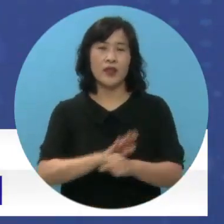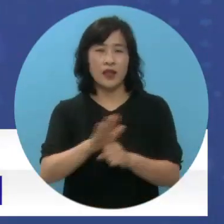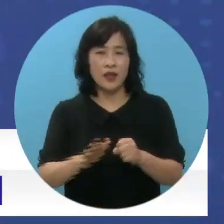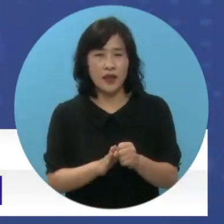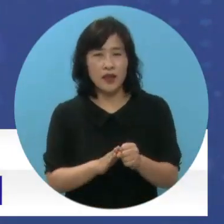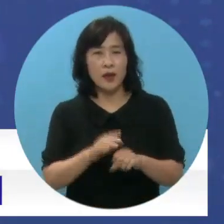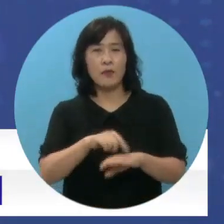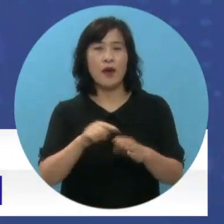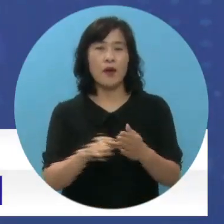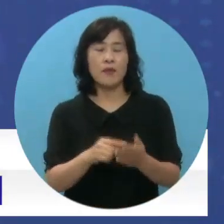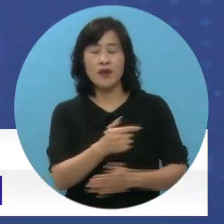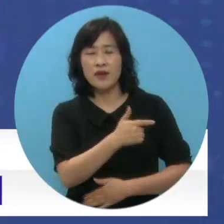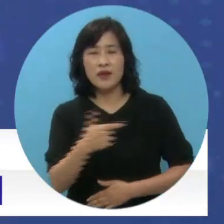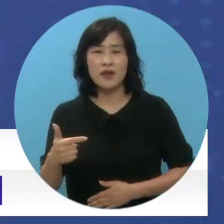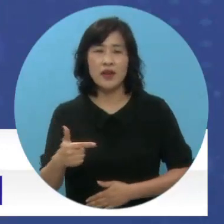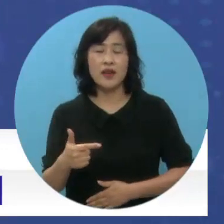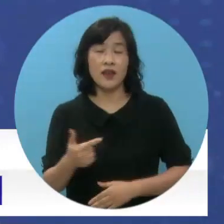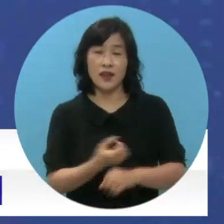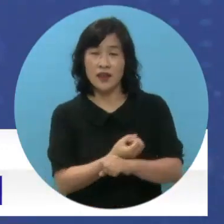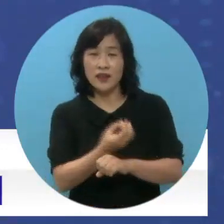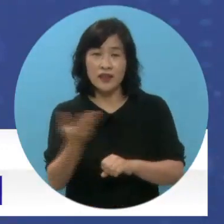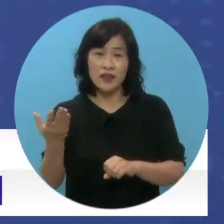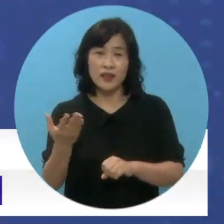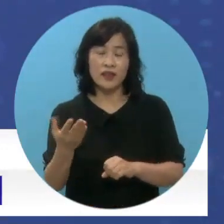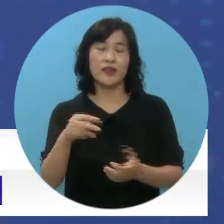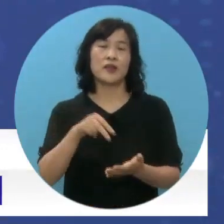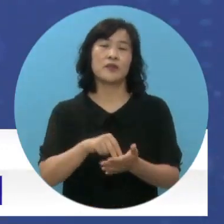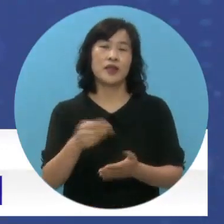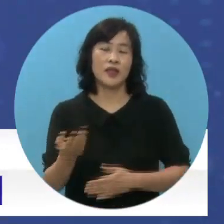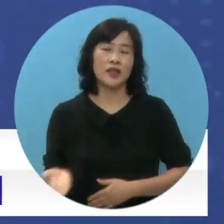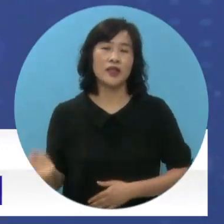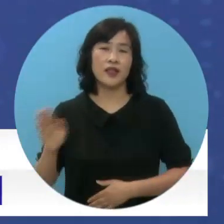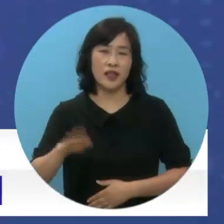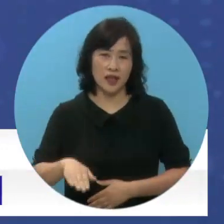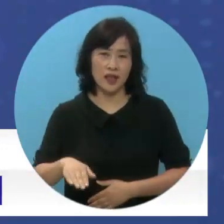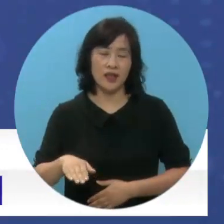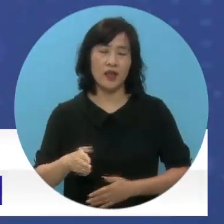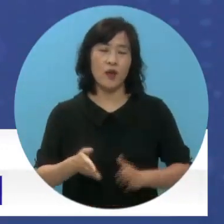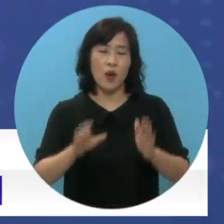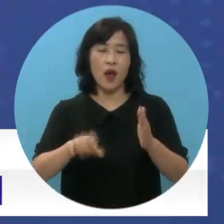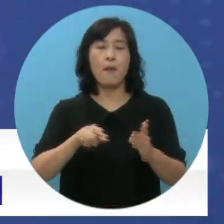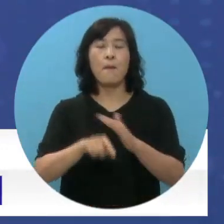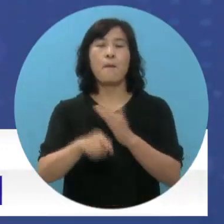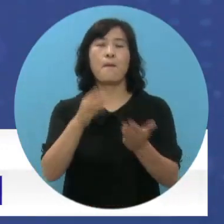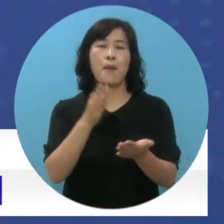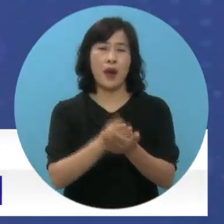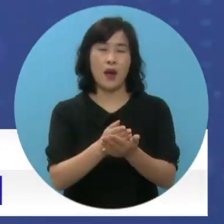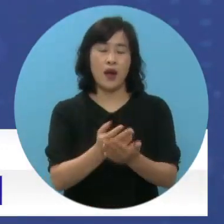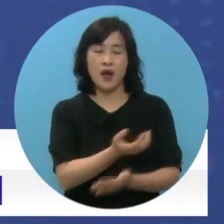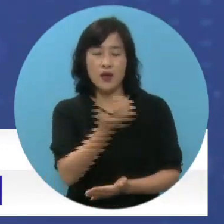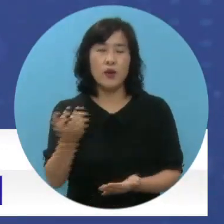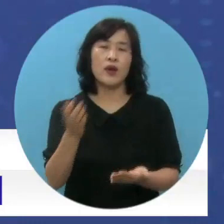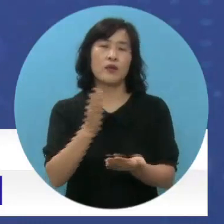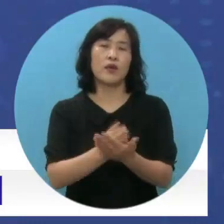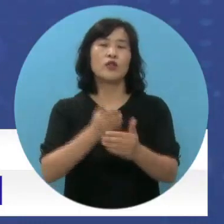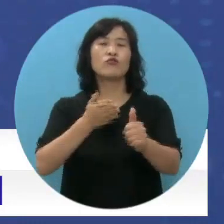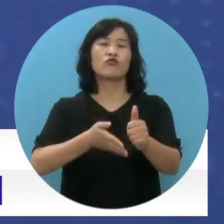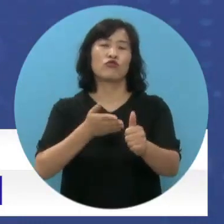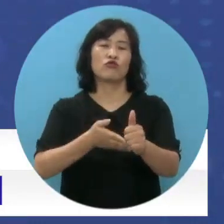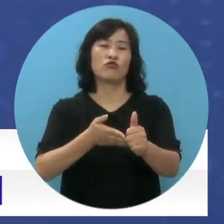정과 인심을 듬뿍 전해드려야 하는 입장에서 이렇게 고향 방문과